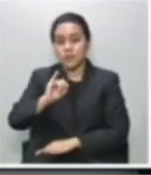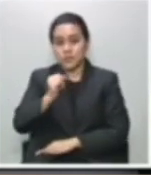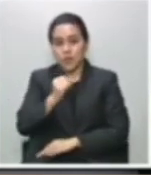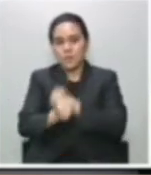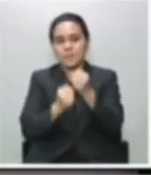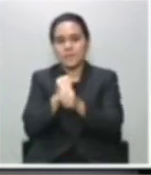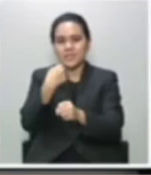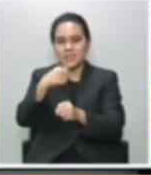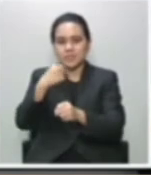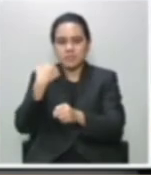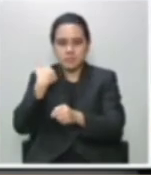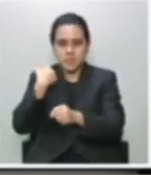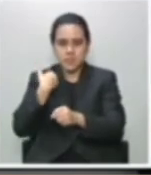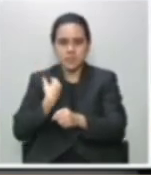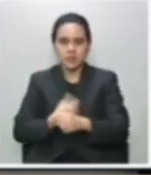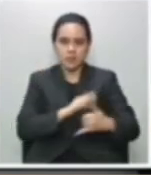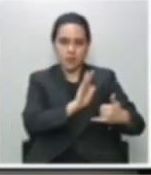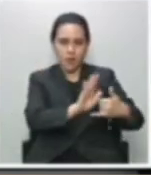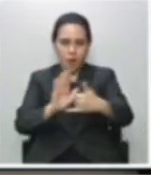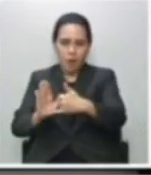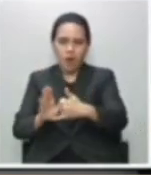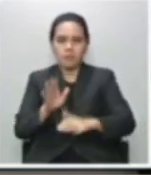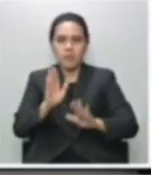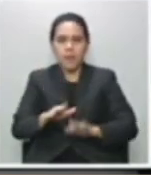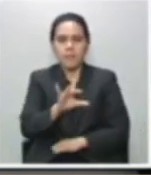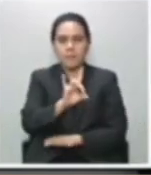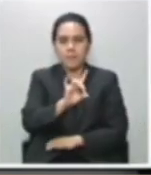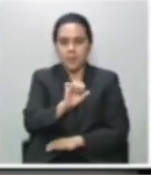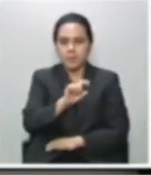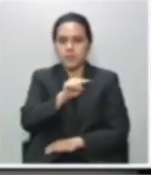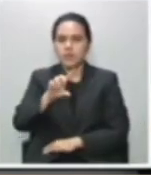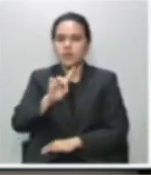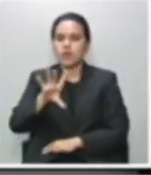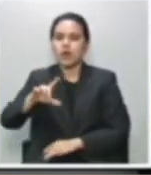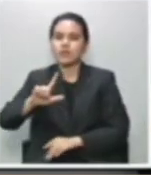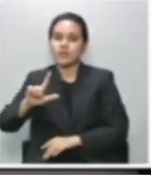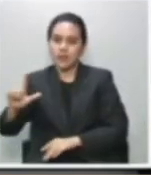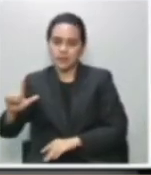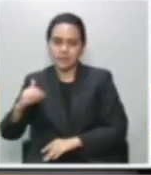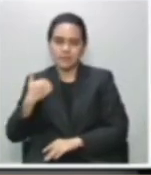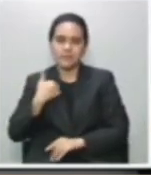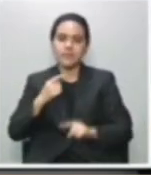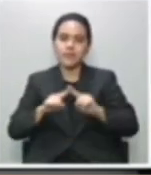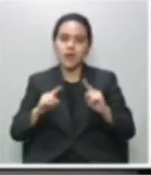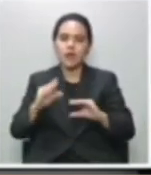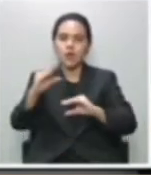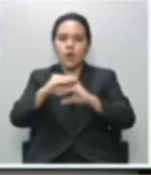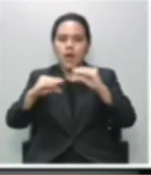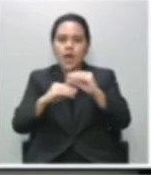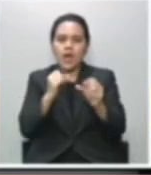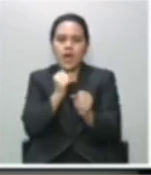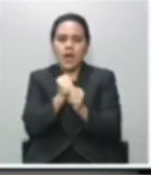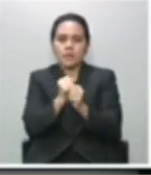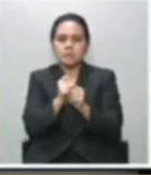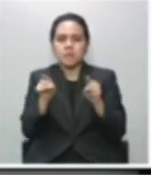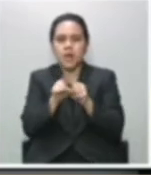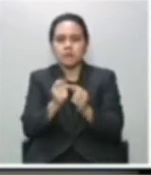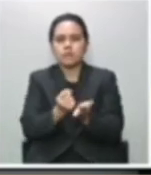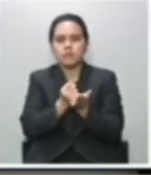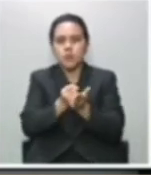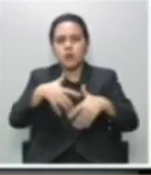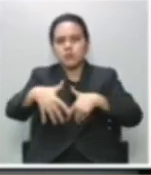มาณแต่ละคนในเขตนี้ก็ประมาณ 80-100 ล้านบาทแต่โครงการที่ทำลงไปนั้นไม่ตอบโจทย์กับพี่น้องประชา